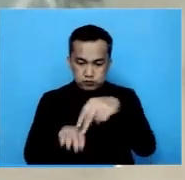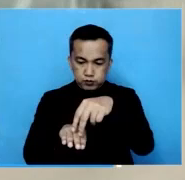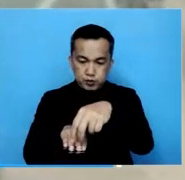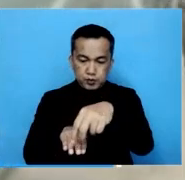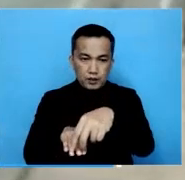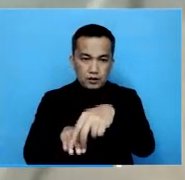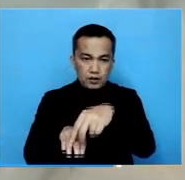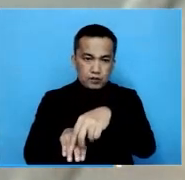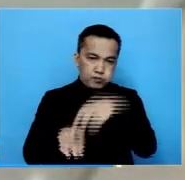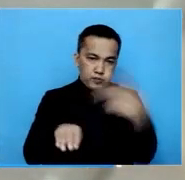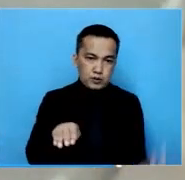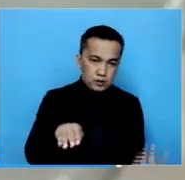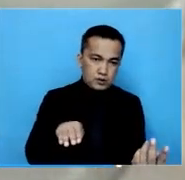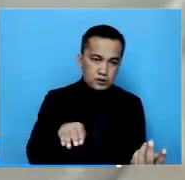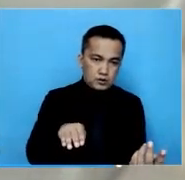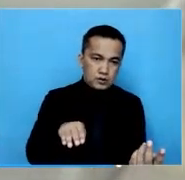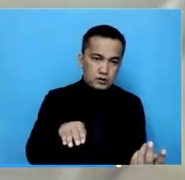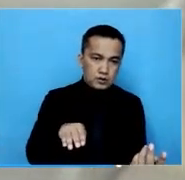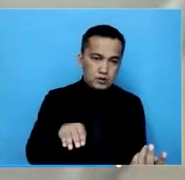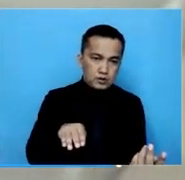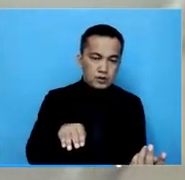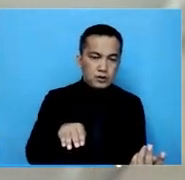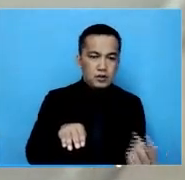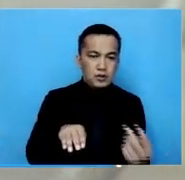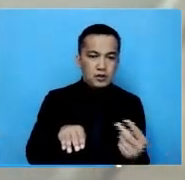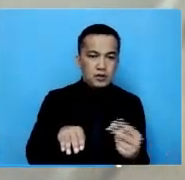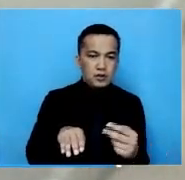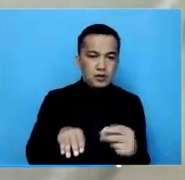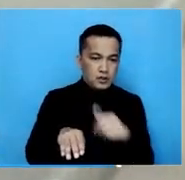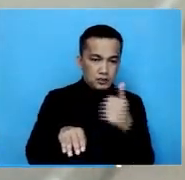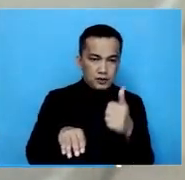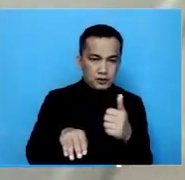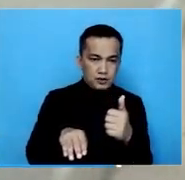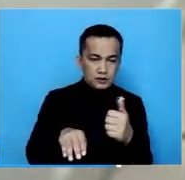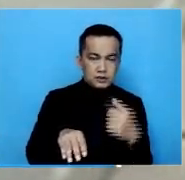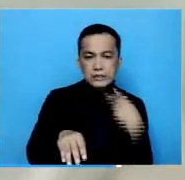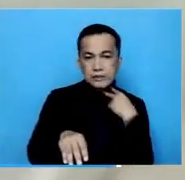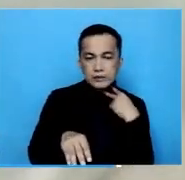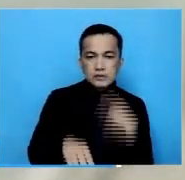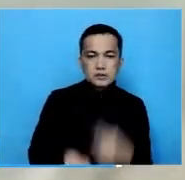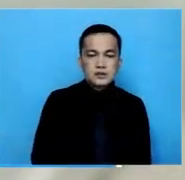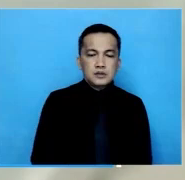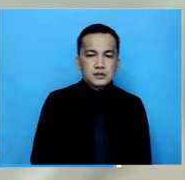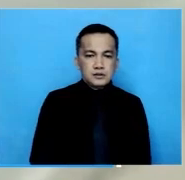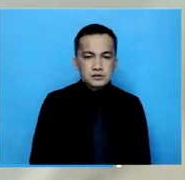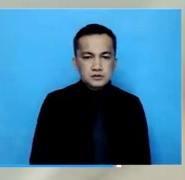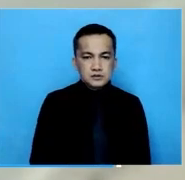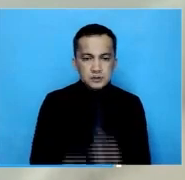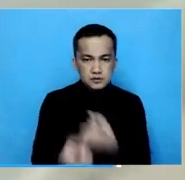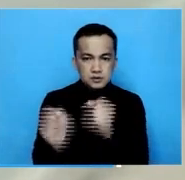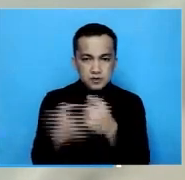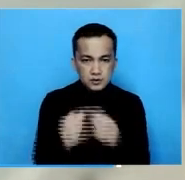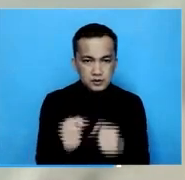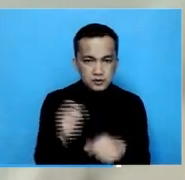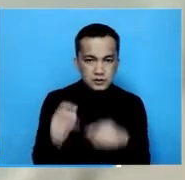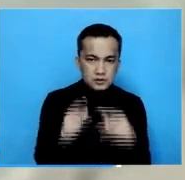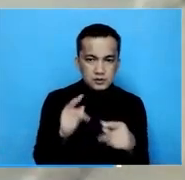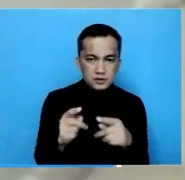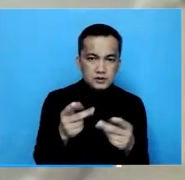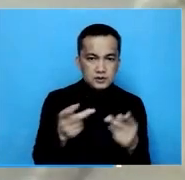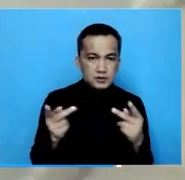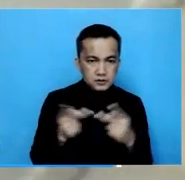bubungan, lumagapak din sa kalsada at ang iba ay naipit pa. To the rescue naman ang mga tao sa